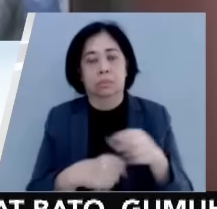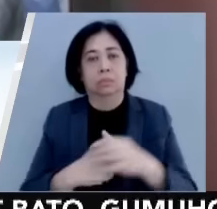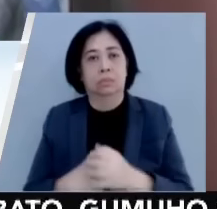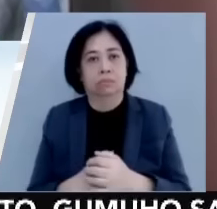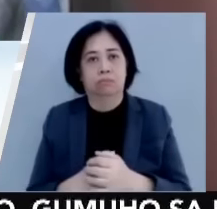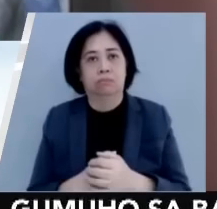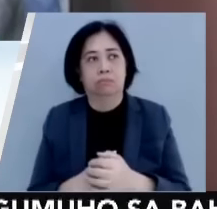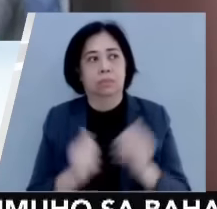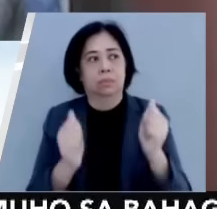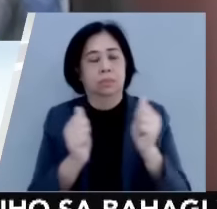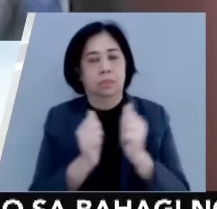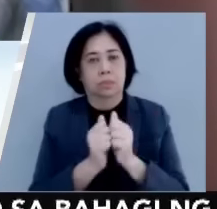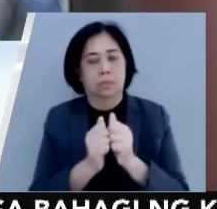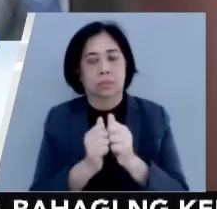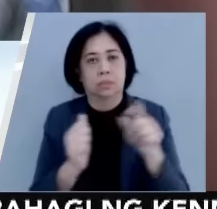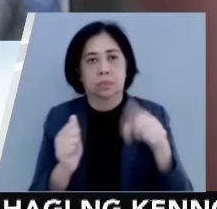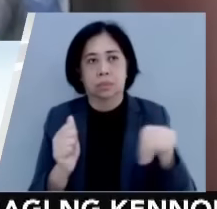mga